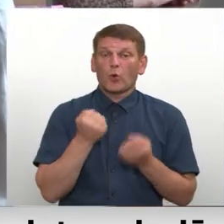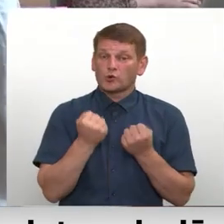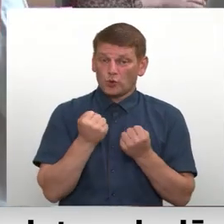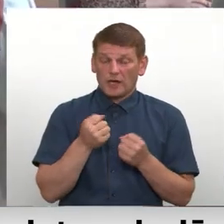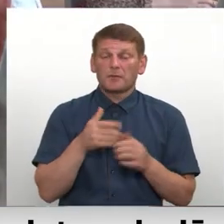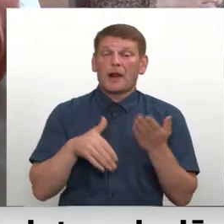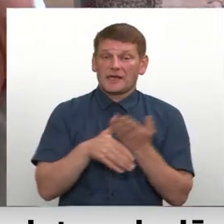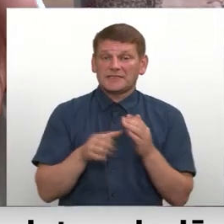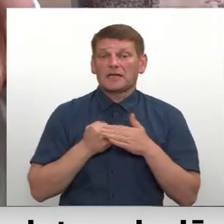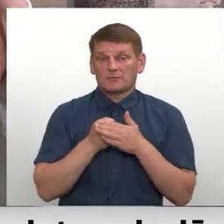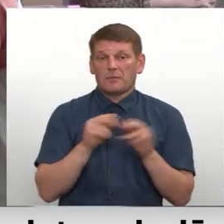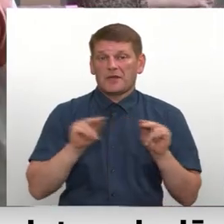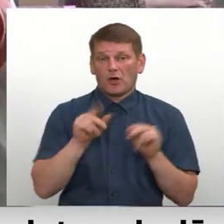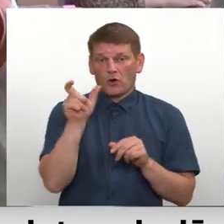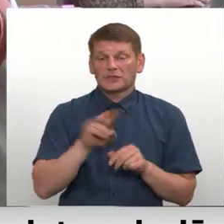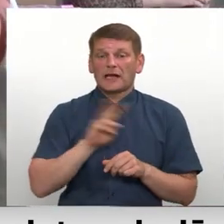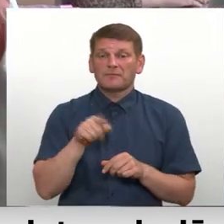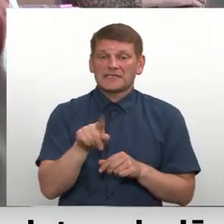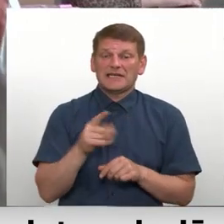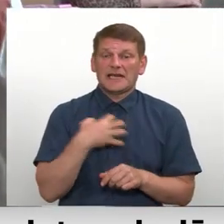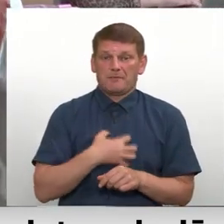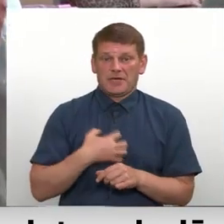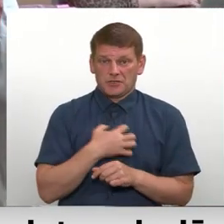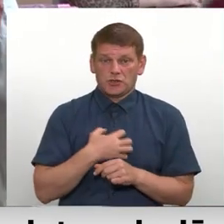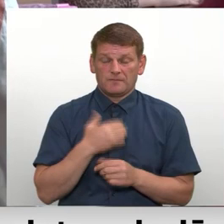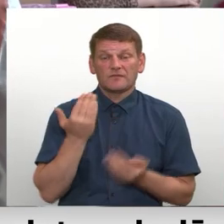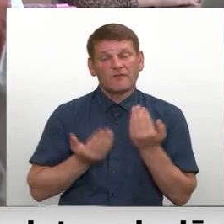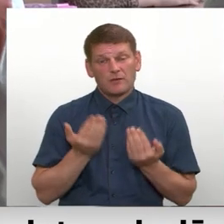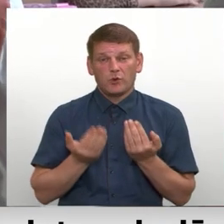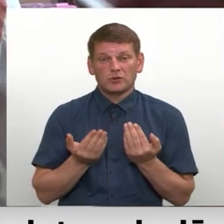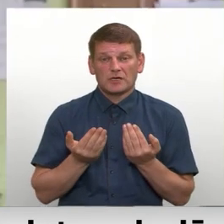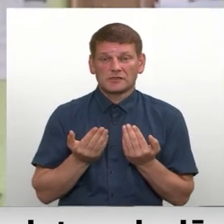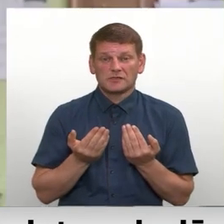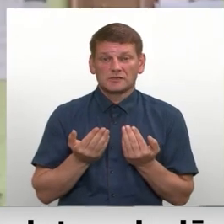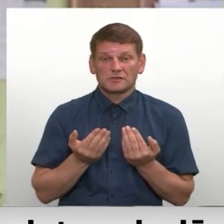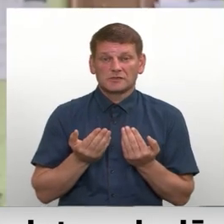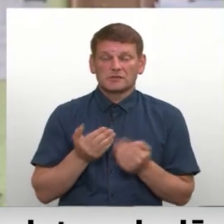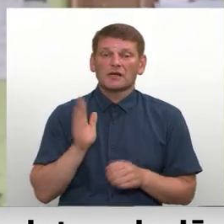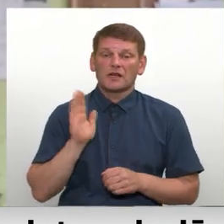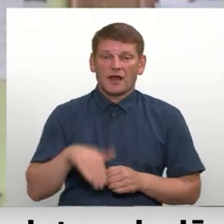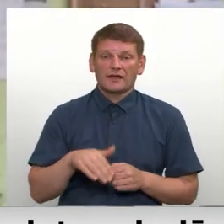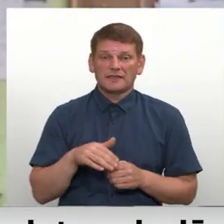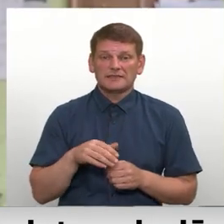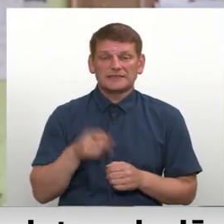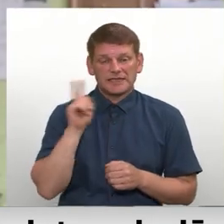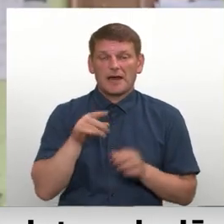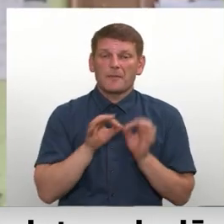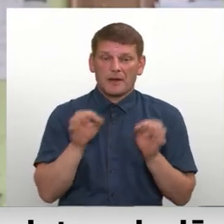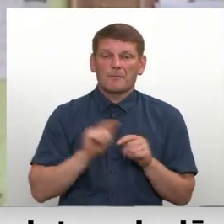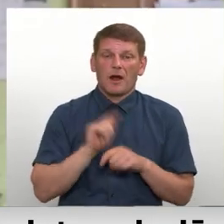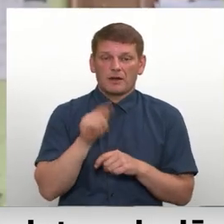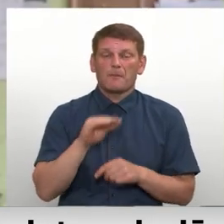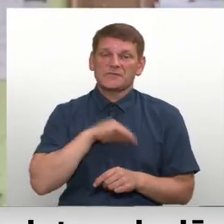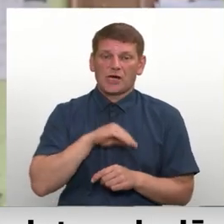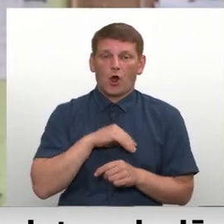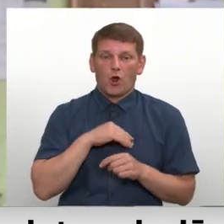un atbalstīt pedagogus, kuriem tas nepieciešams ir, varbūt tās, ka, lai zināmā mērā pārkāptu